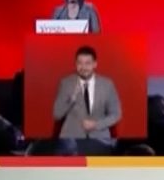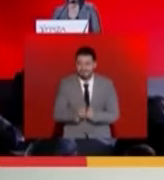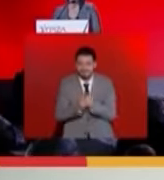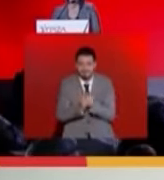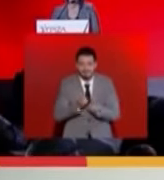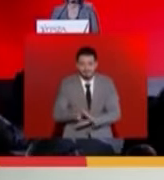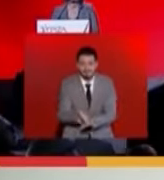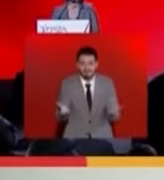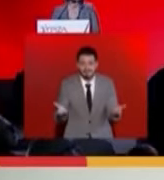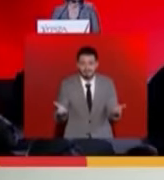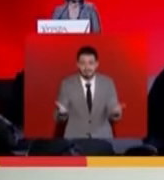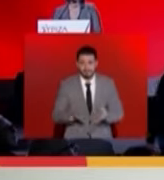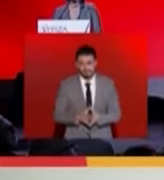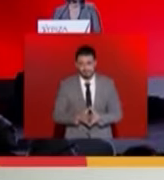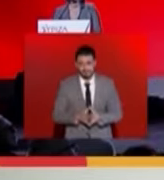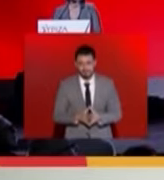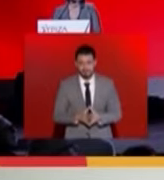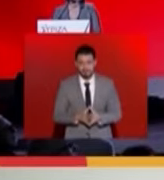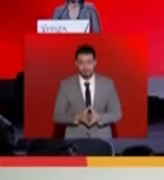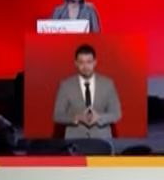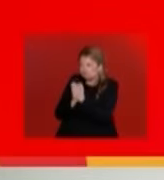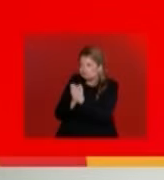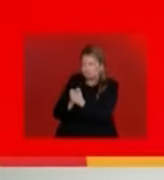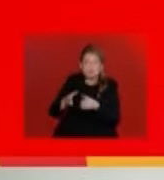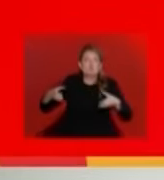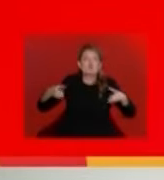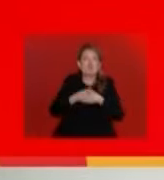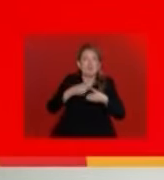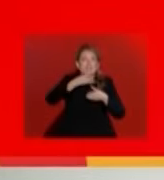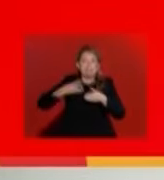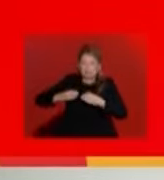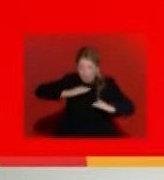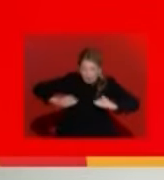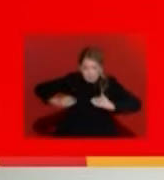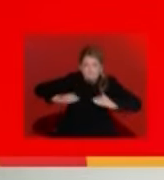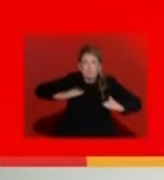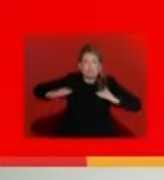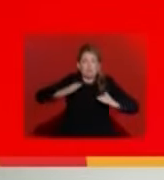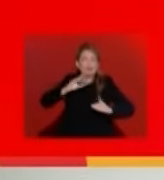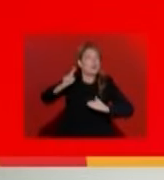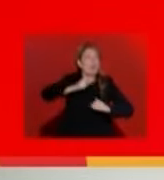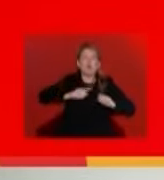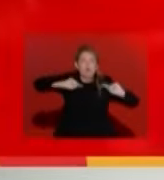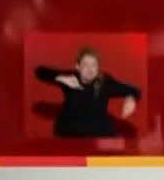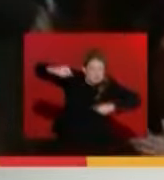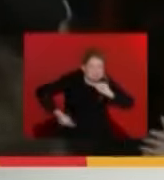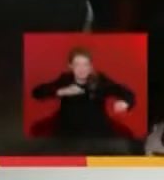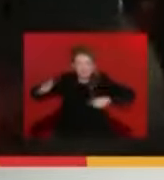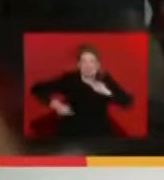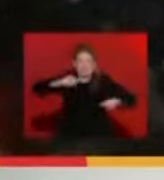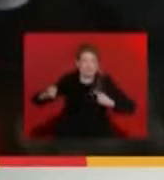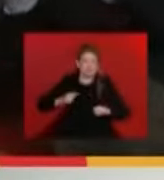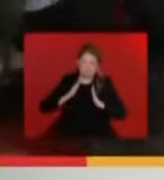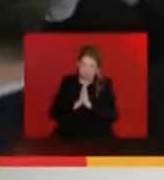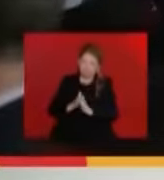από 31, αξιωματική αντιπολίτευση, μικρή σημασία έχουν. Νομίζω το ξέρουν και στο ΠΑΣΟΚ αυτό. Σημασία έχει στο ΠΑΣΟΚ αν μπορούν να απευθυνθούν